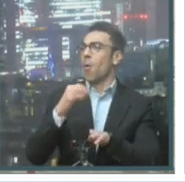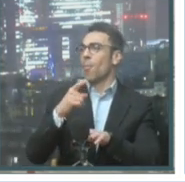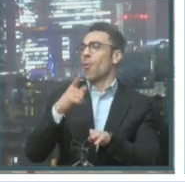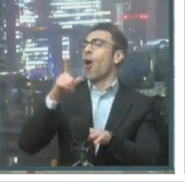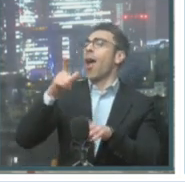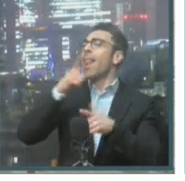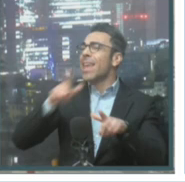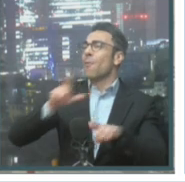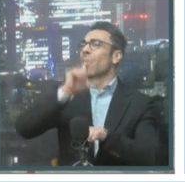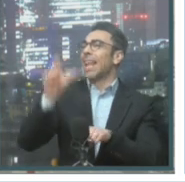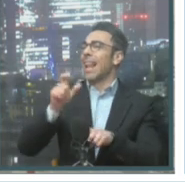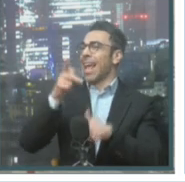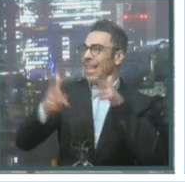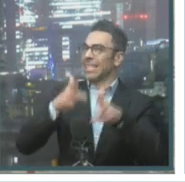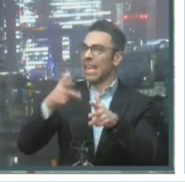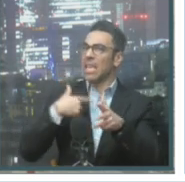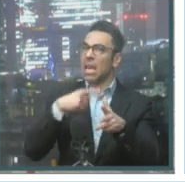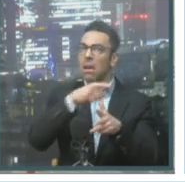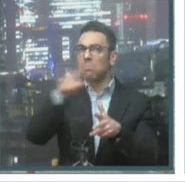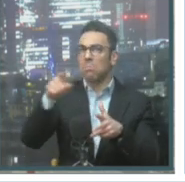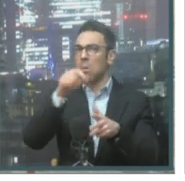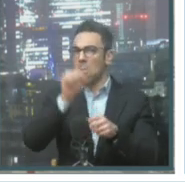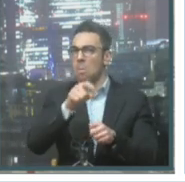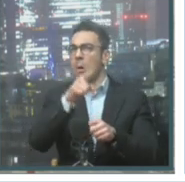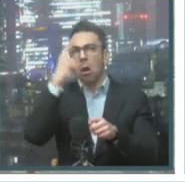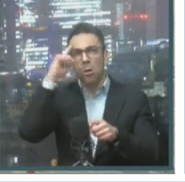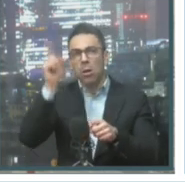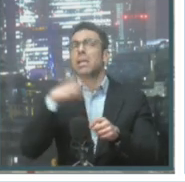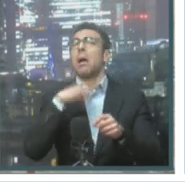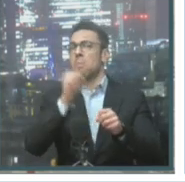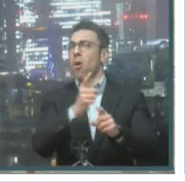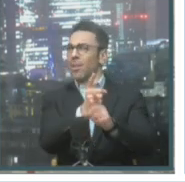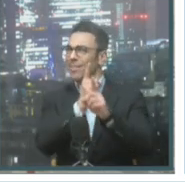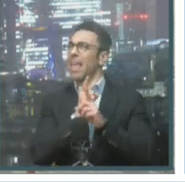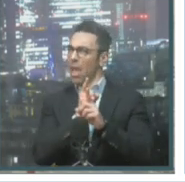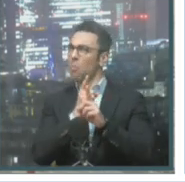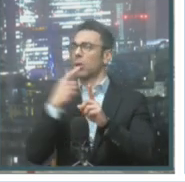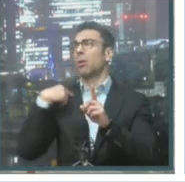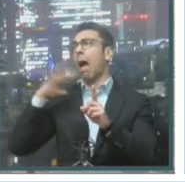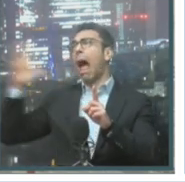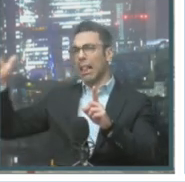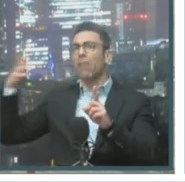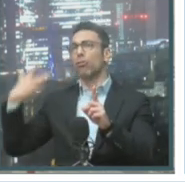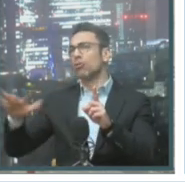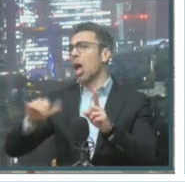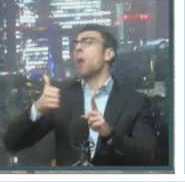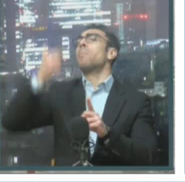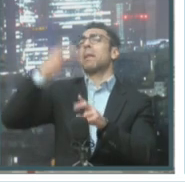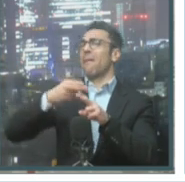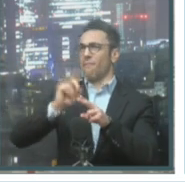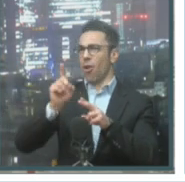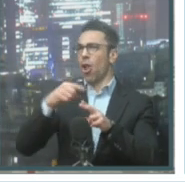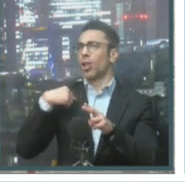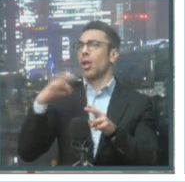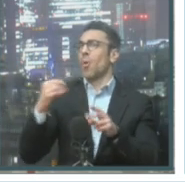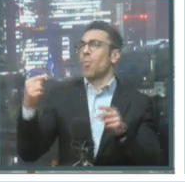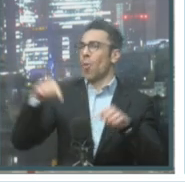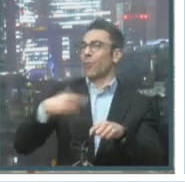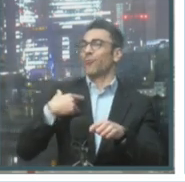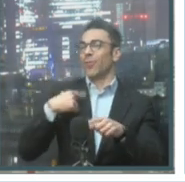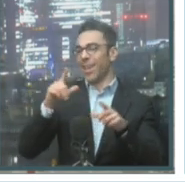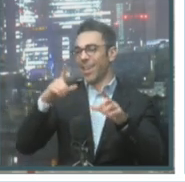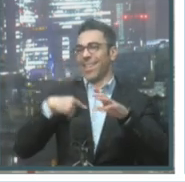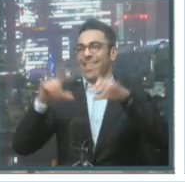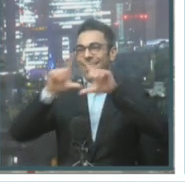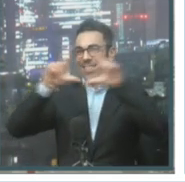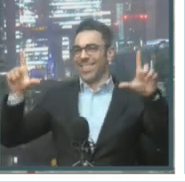che cos'è m fosse se ci seguite l'avete già visto altre volte non è la prima volta che vedete qui in basso alla